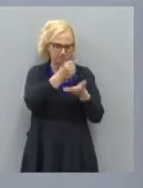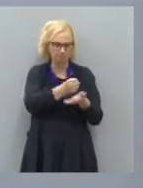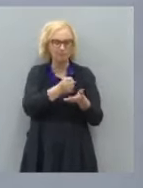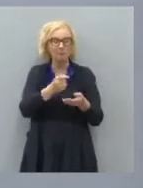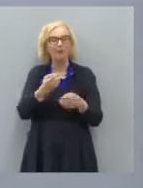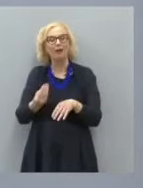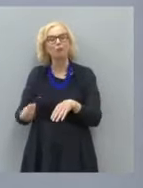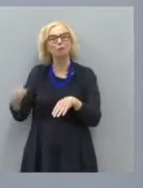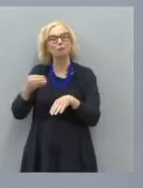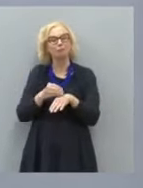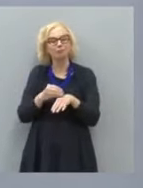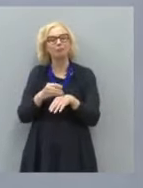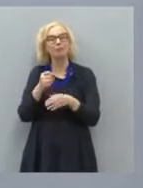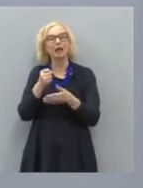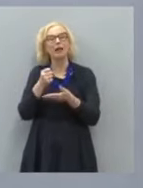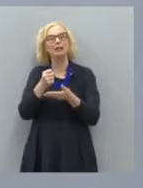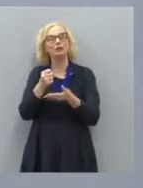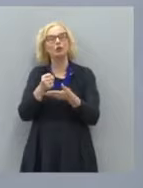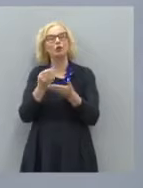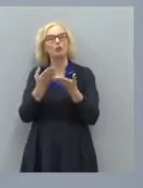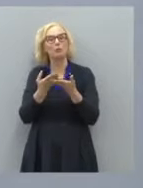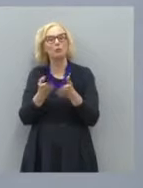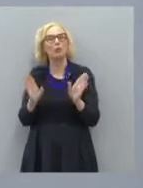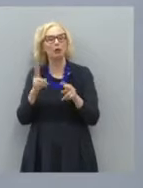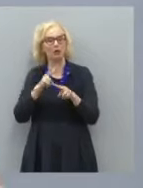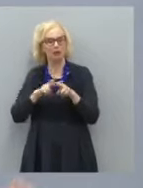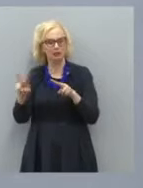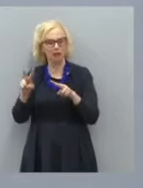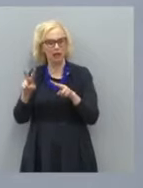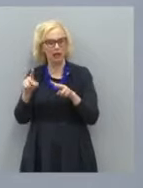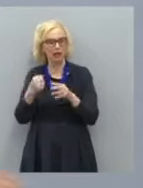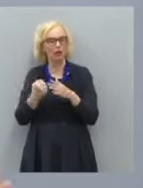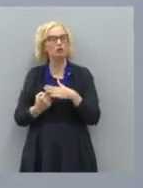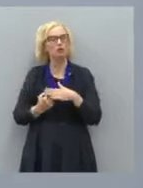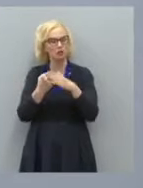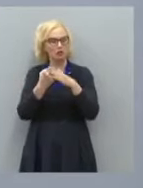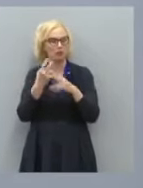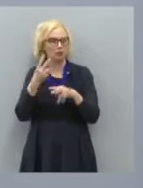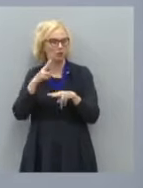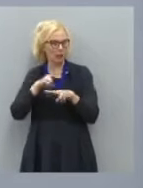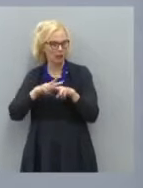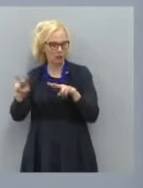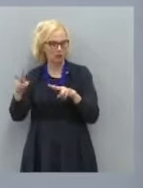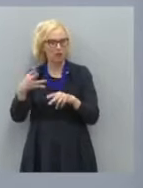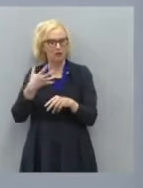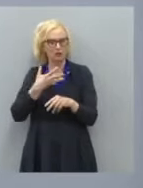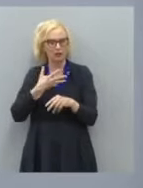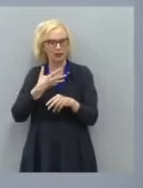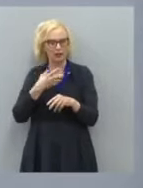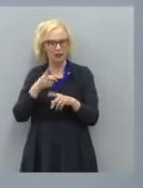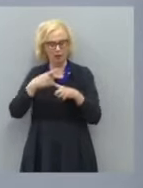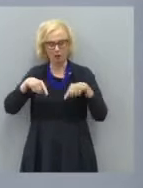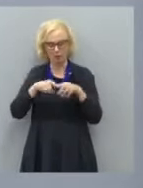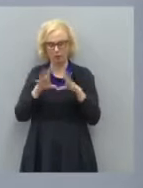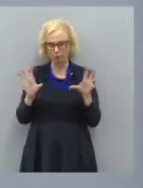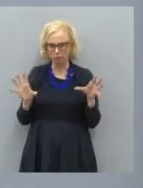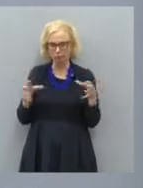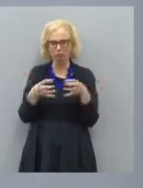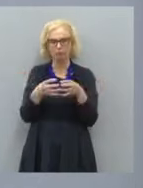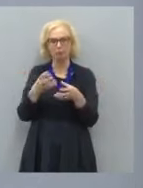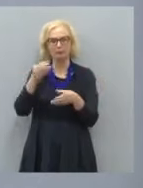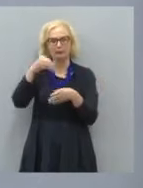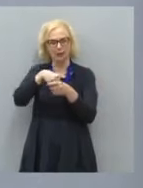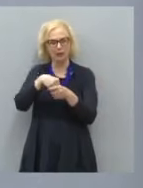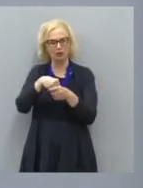risorse pubbliche nazionali quelle dei sostegni nazionali che noi avevamo inglobato nel nostro